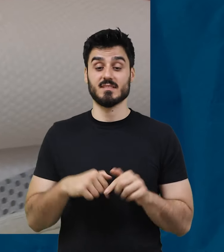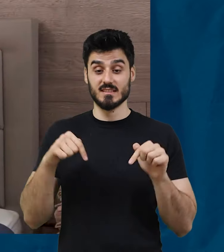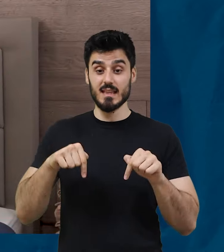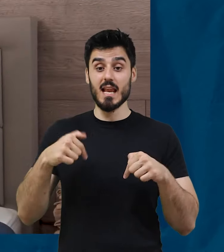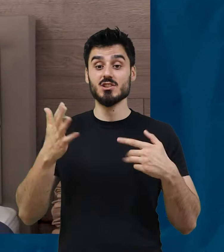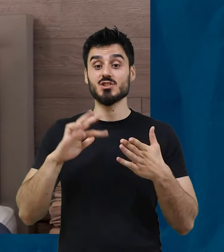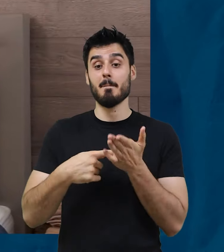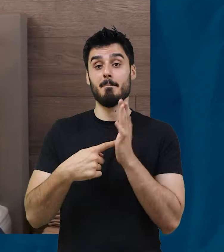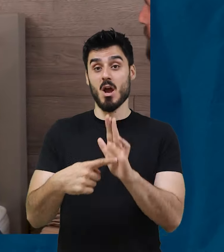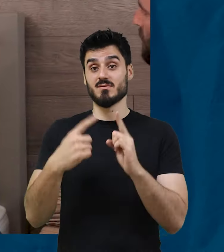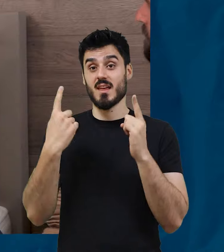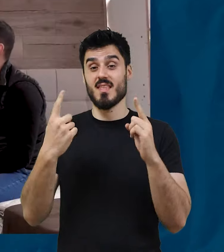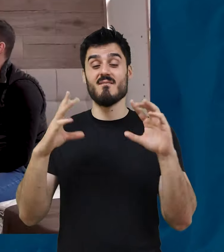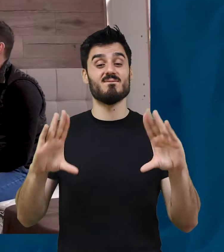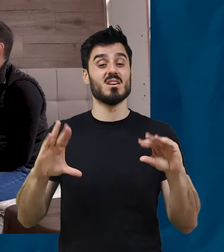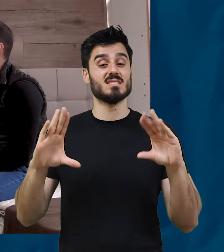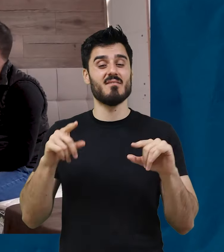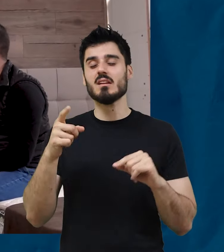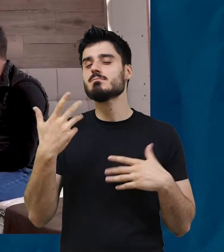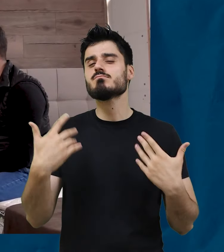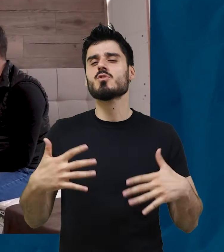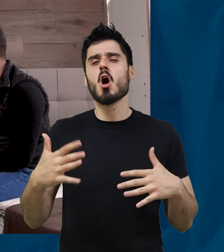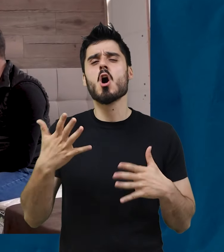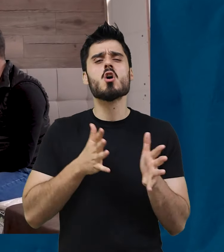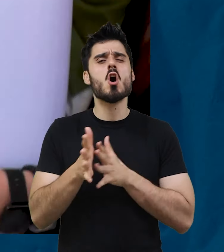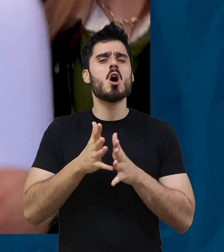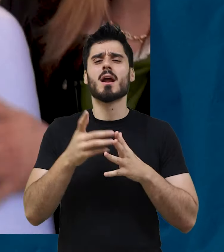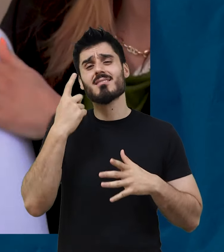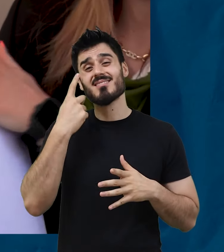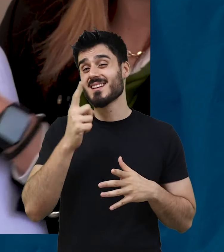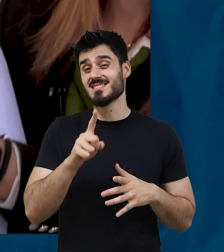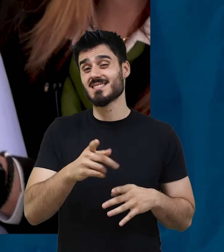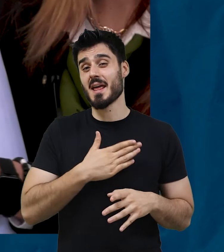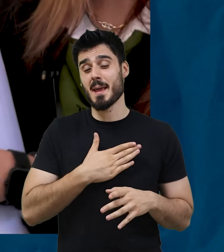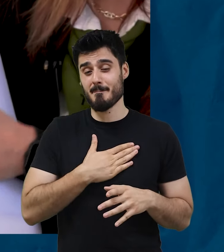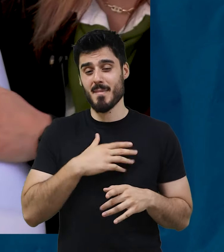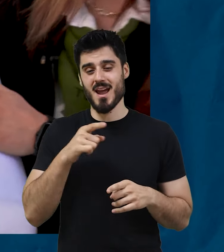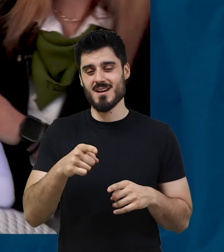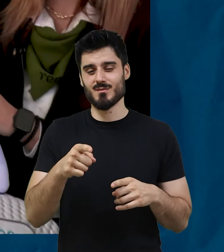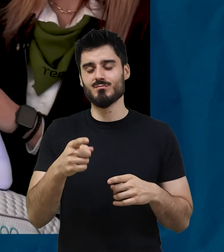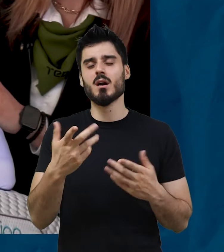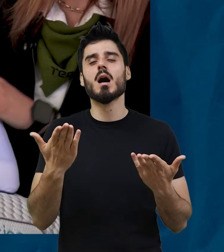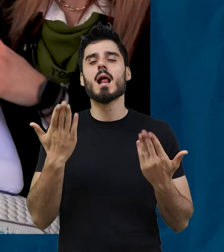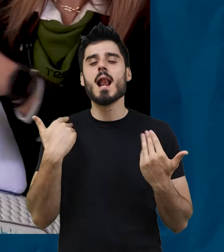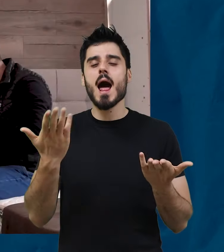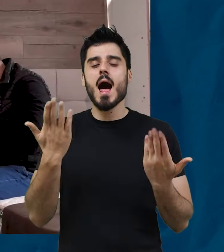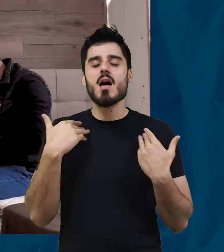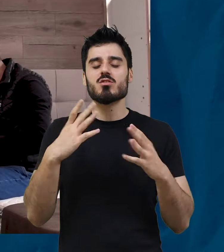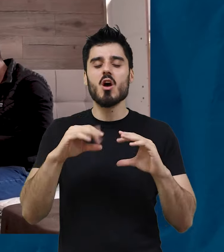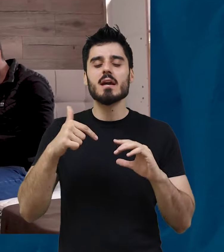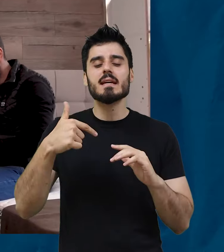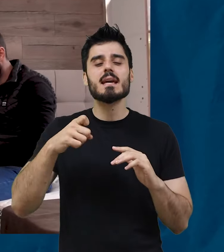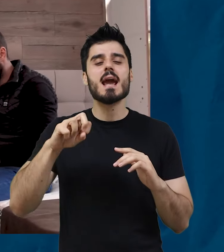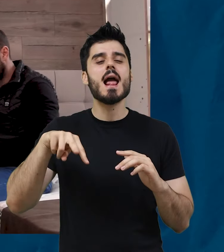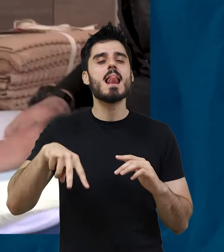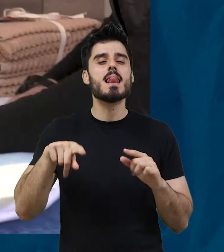Сега ще ти покажа една възглавница, за която много хора не знаят, че съществуват. Възглавница Адрикул с охлаждащ гел.